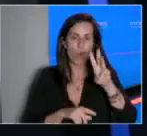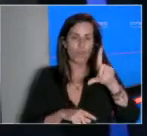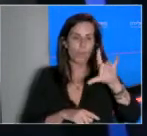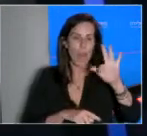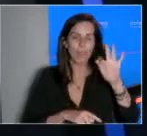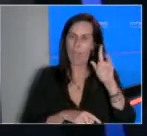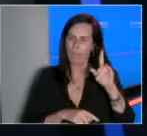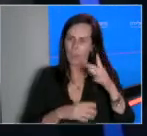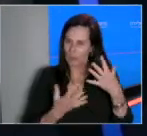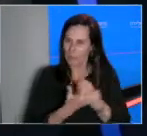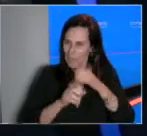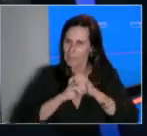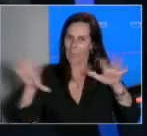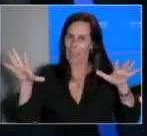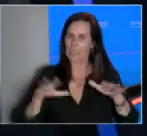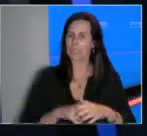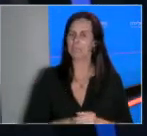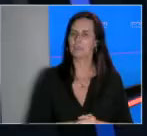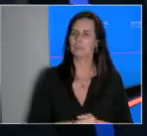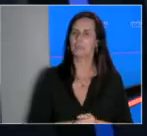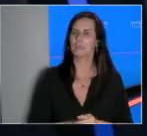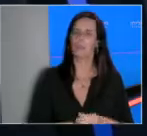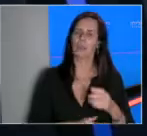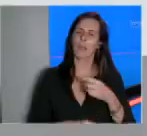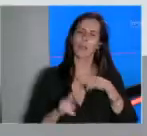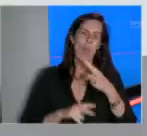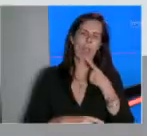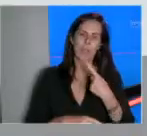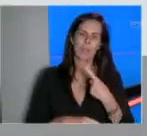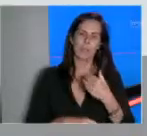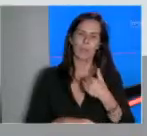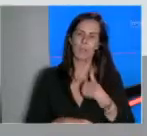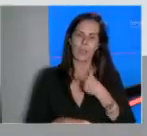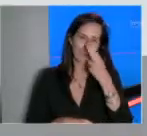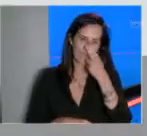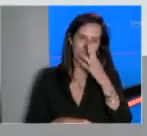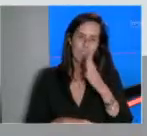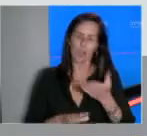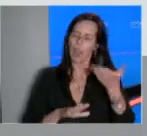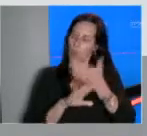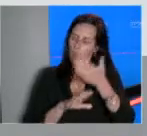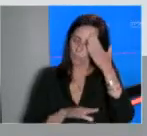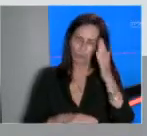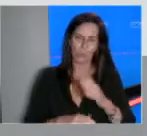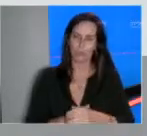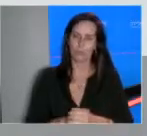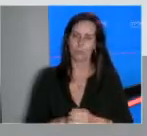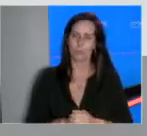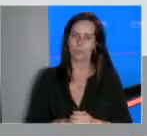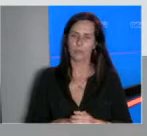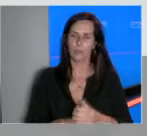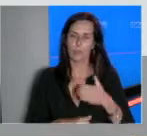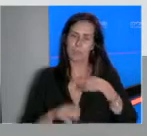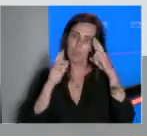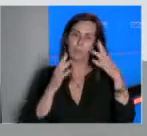אני לא רואה, אבל מימדים אחרים? אני יכולה לומר לך שאני מנסה לעורר את זה לתחייה,